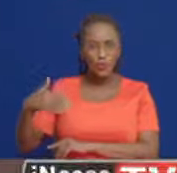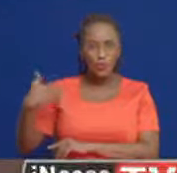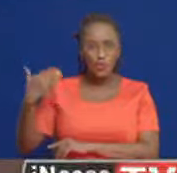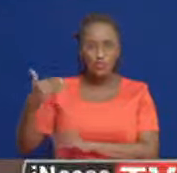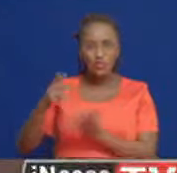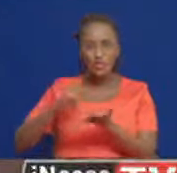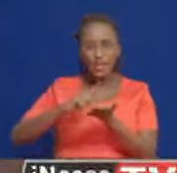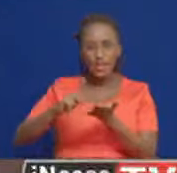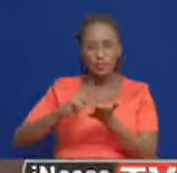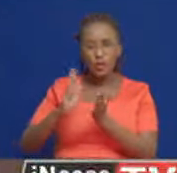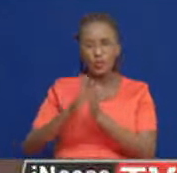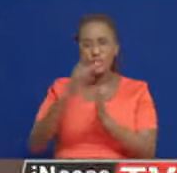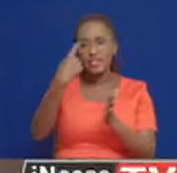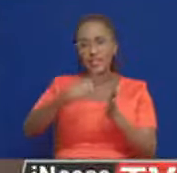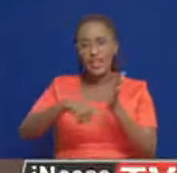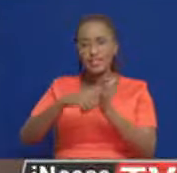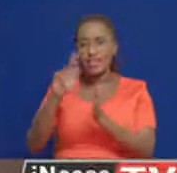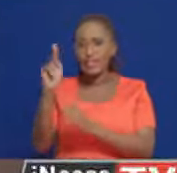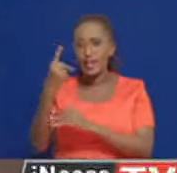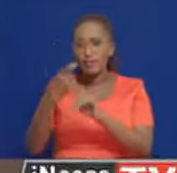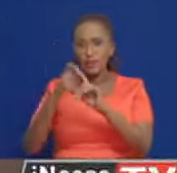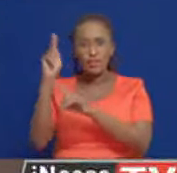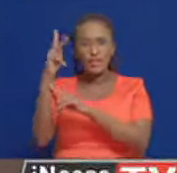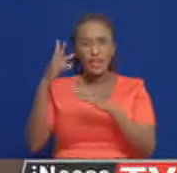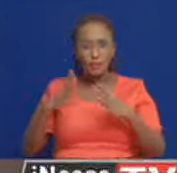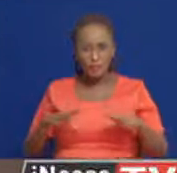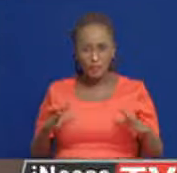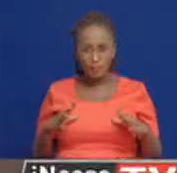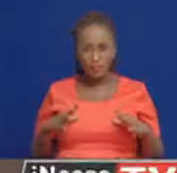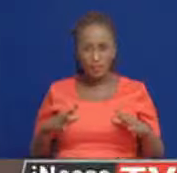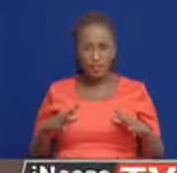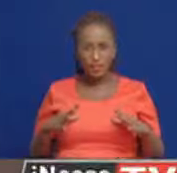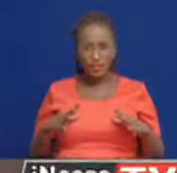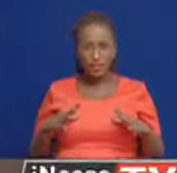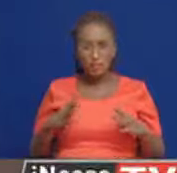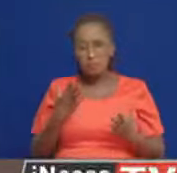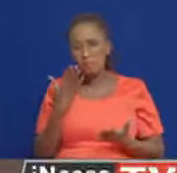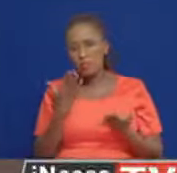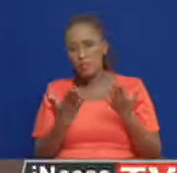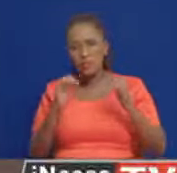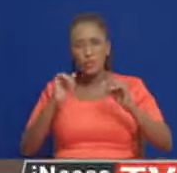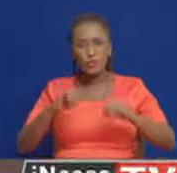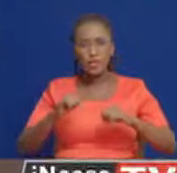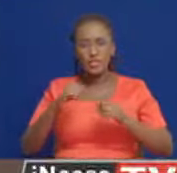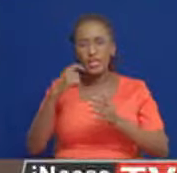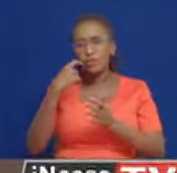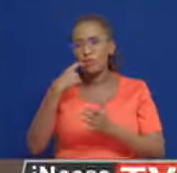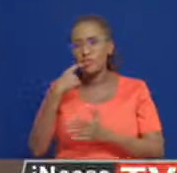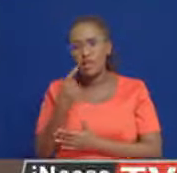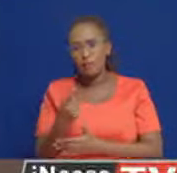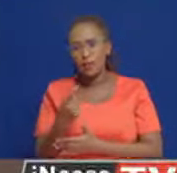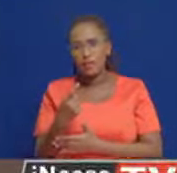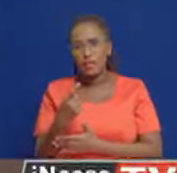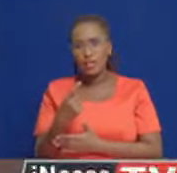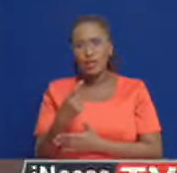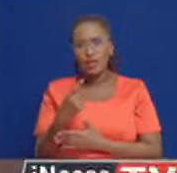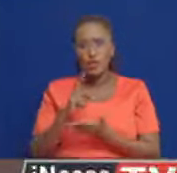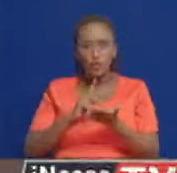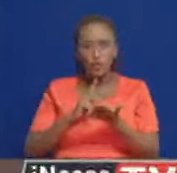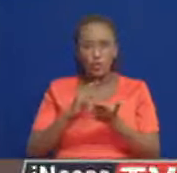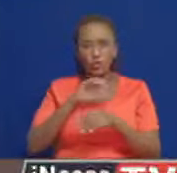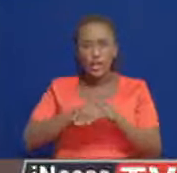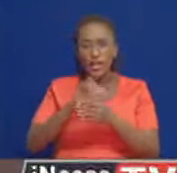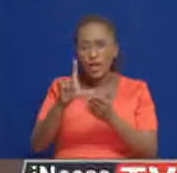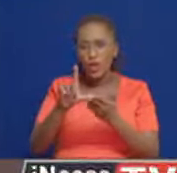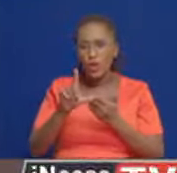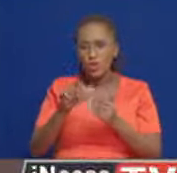huwa inalipwa na ushuru wa Kenya, kutoka kwa Wakenya. Kuna ile ambayo pengine tunaweza kutoza kama kukopa kama ile mikopo